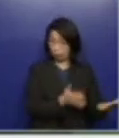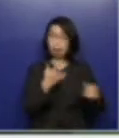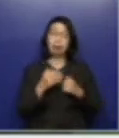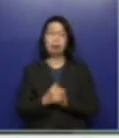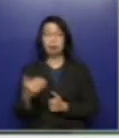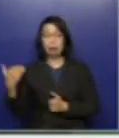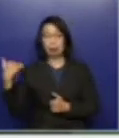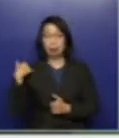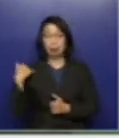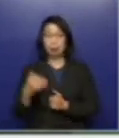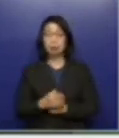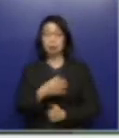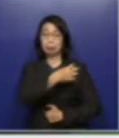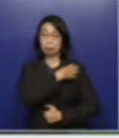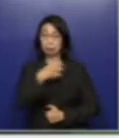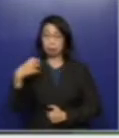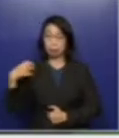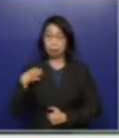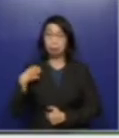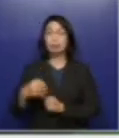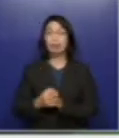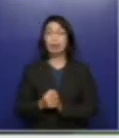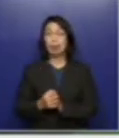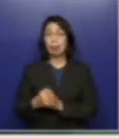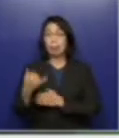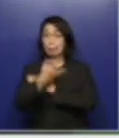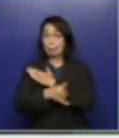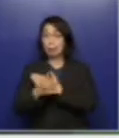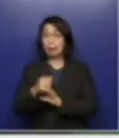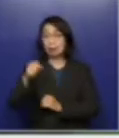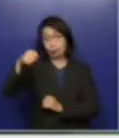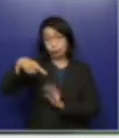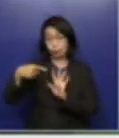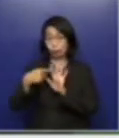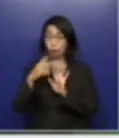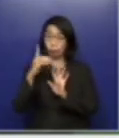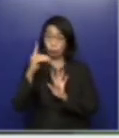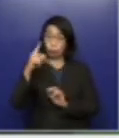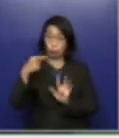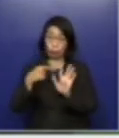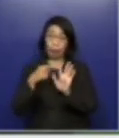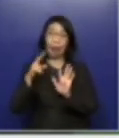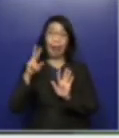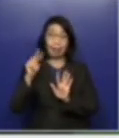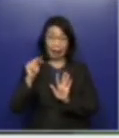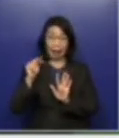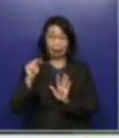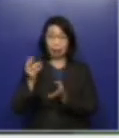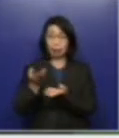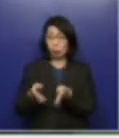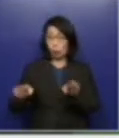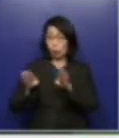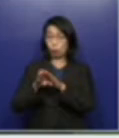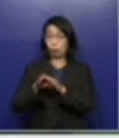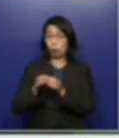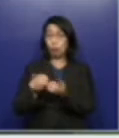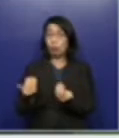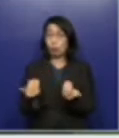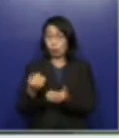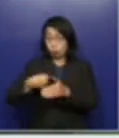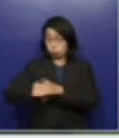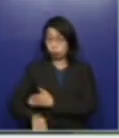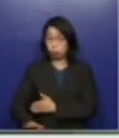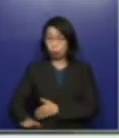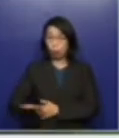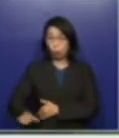ซูดานต้องขออนุญาตเอ่ยชื่อประเทศเขาไม่ได้เสียหายท่านประธานครับเพราะมีการพูดในสื่อสารนะลูกสาวท่านอายุ9ขวบนะครับ